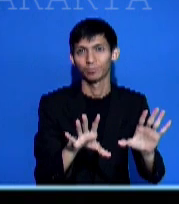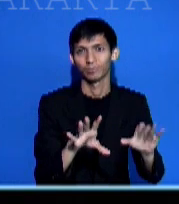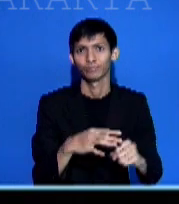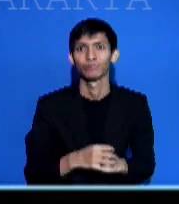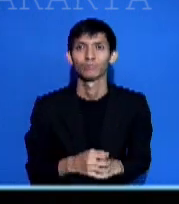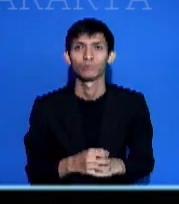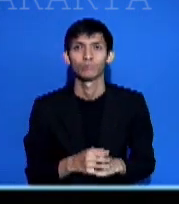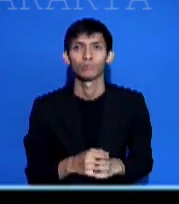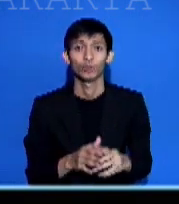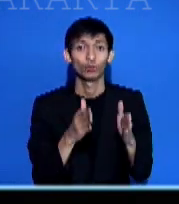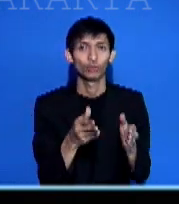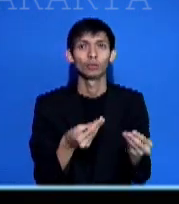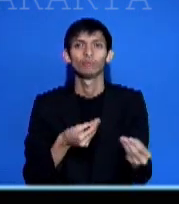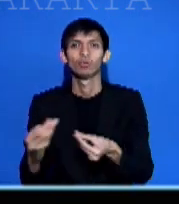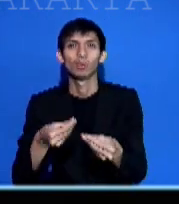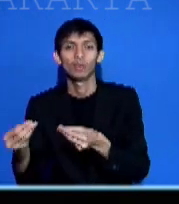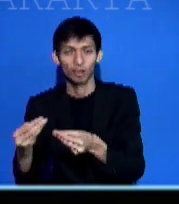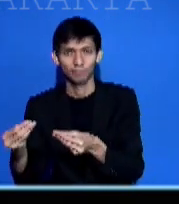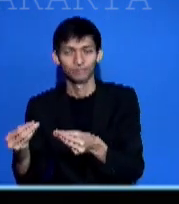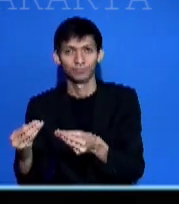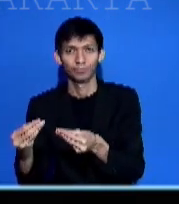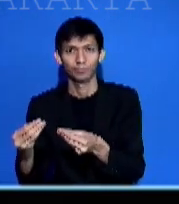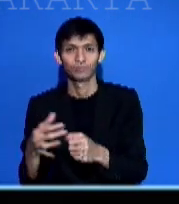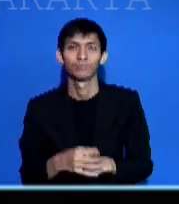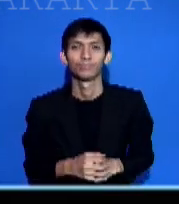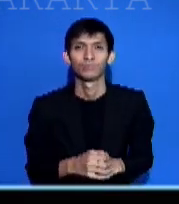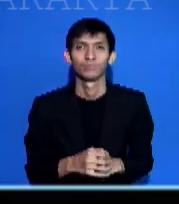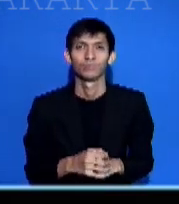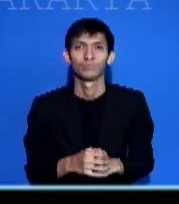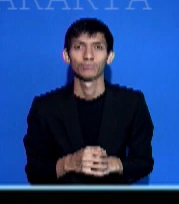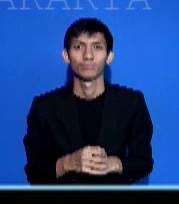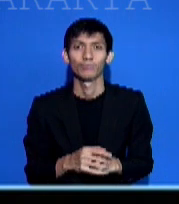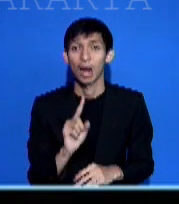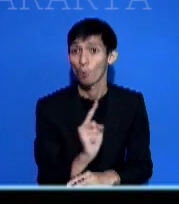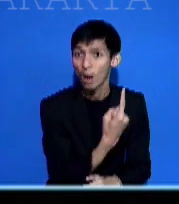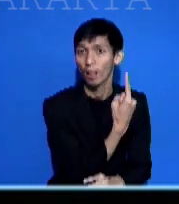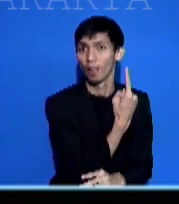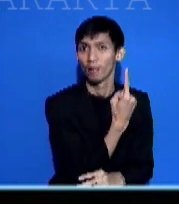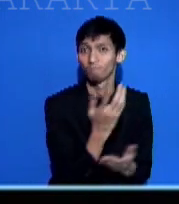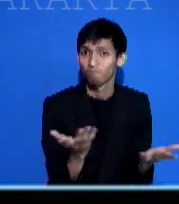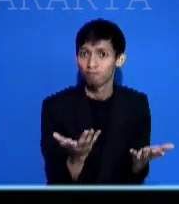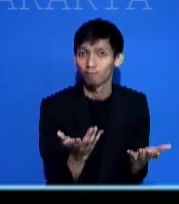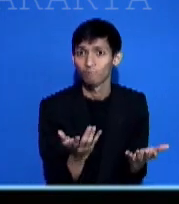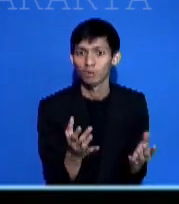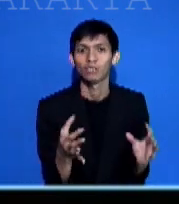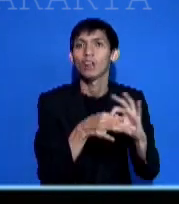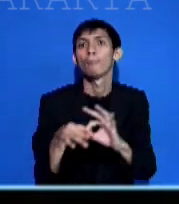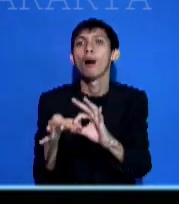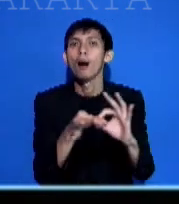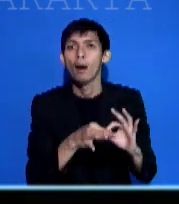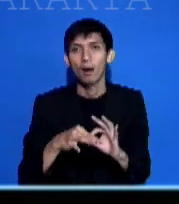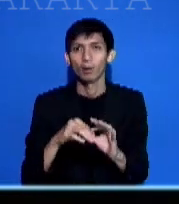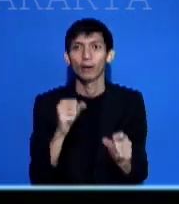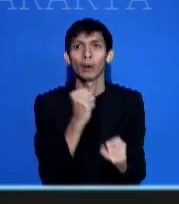ke pasar-pasar. Jadi dari awal dari pemodal ya, Pak? Iya, mereka kerjasama yaitu dari saudara GR.